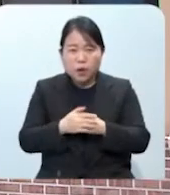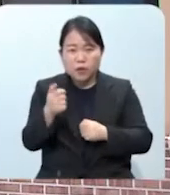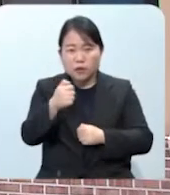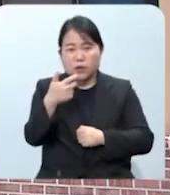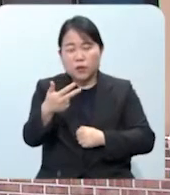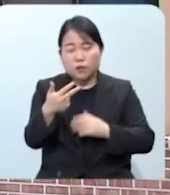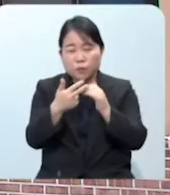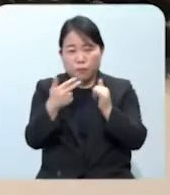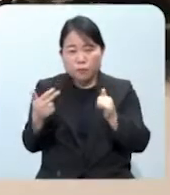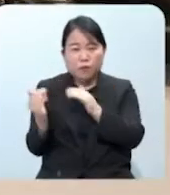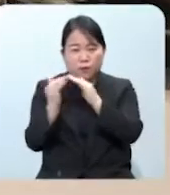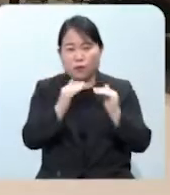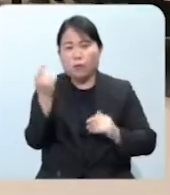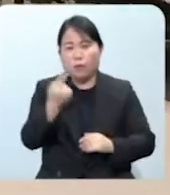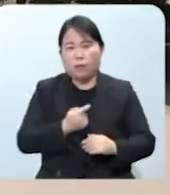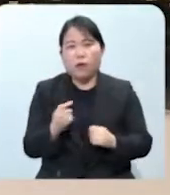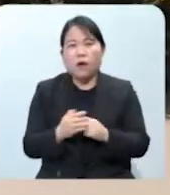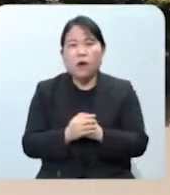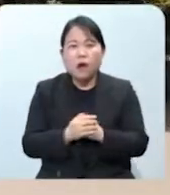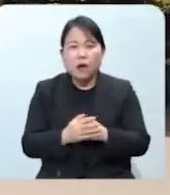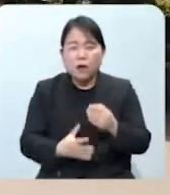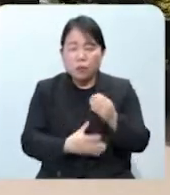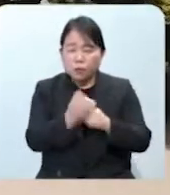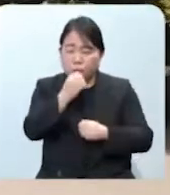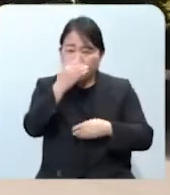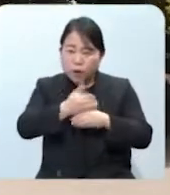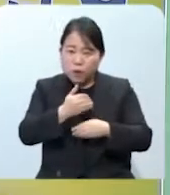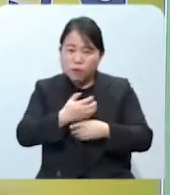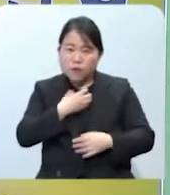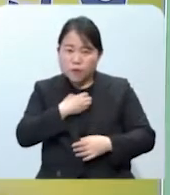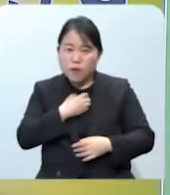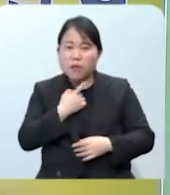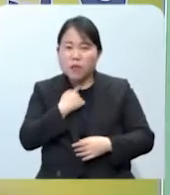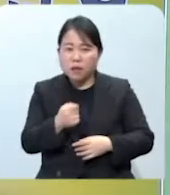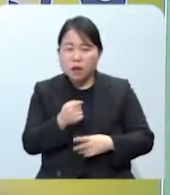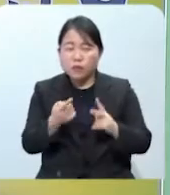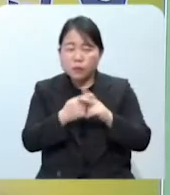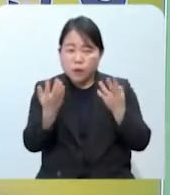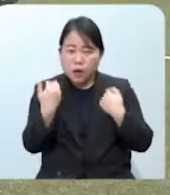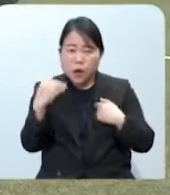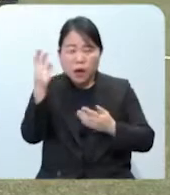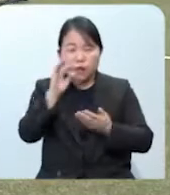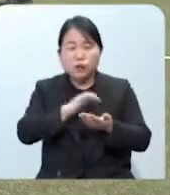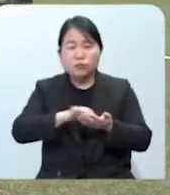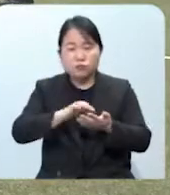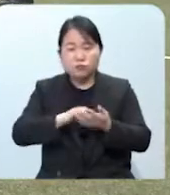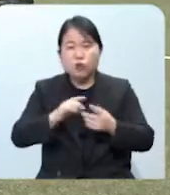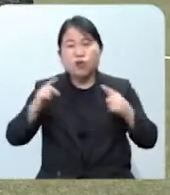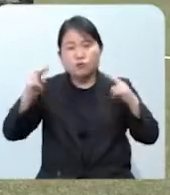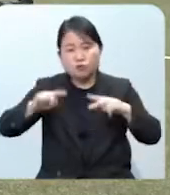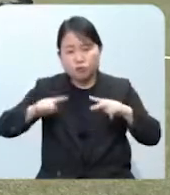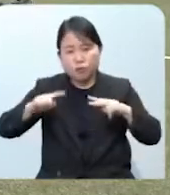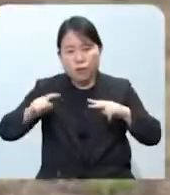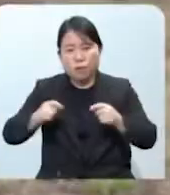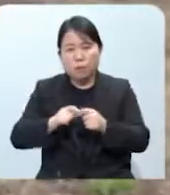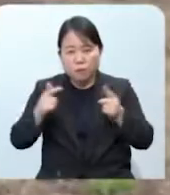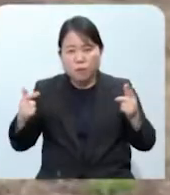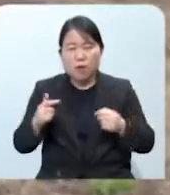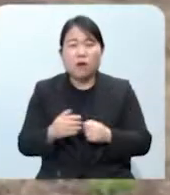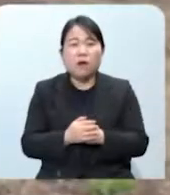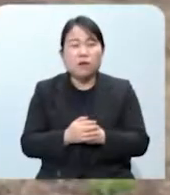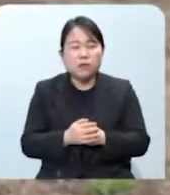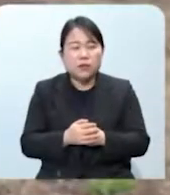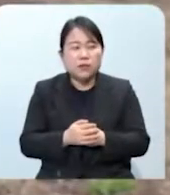새로 이사 왔습니다 통폐합 위기 어떤 근처 초등학교 학생 수는 두 배 가까이 늘었습니다 젊은 층의